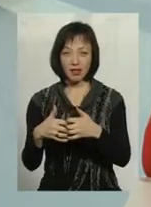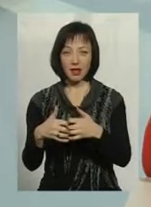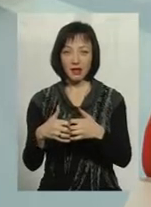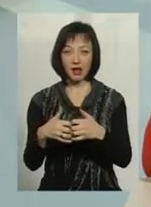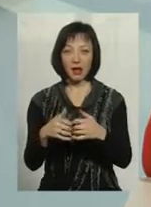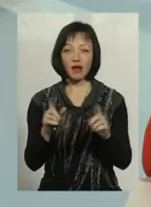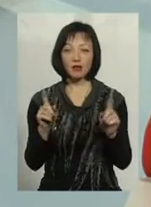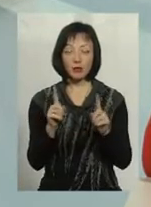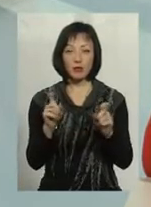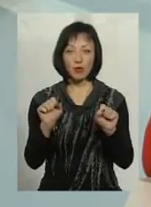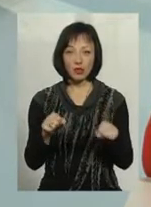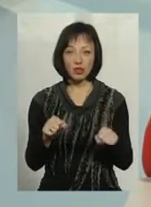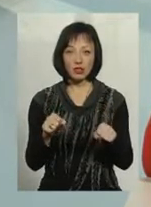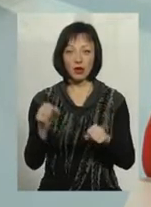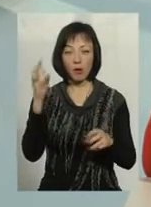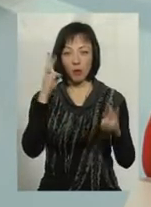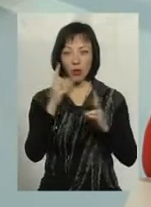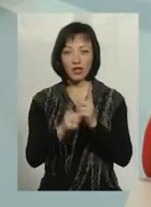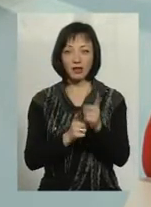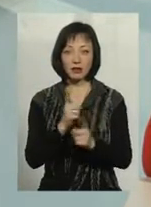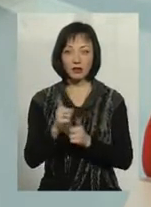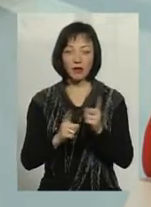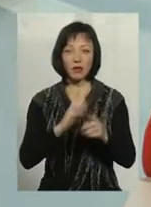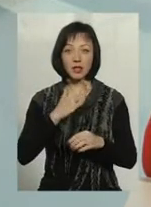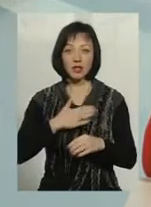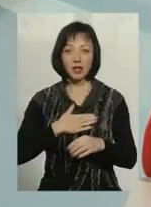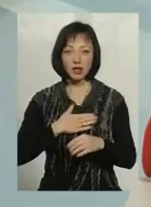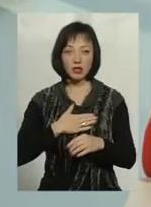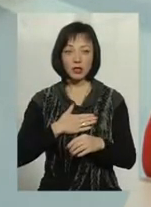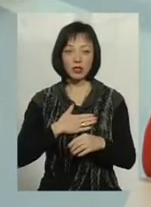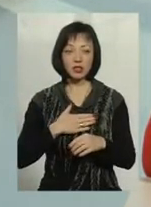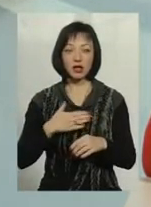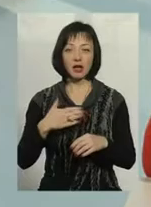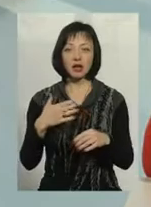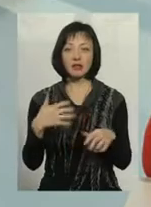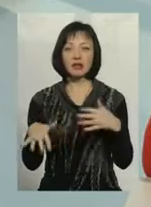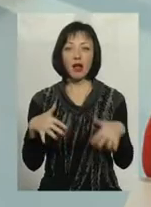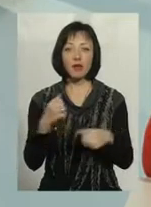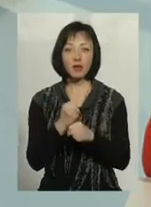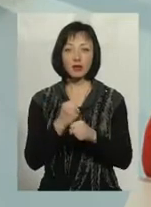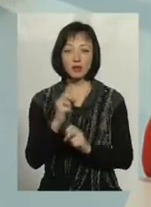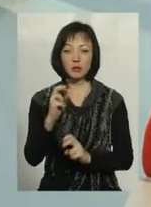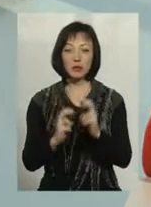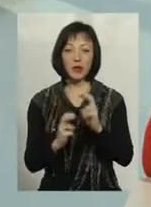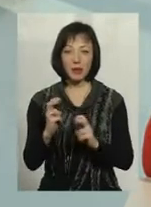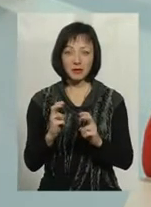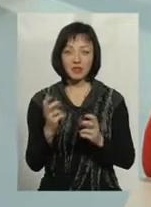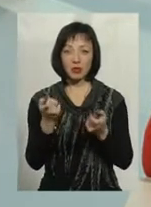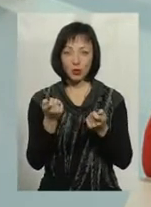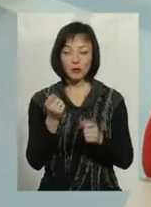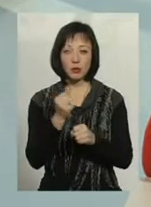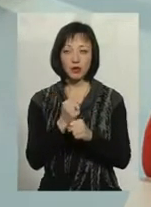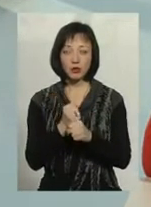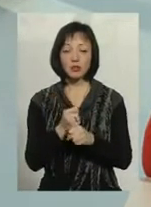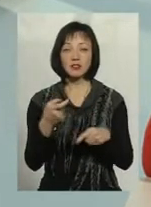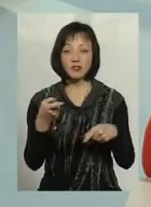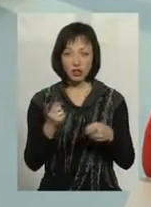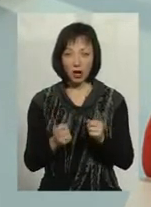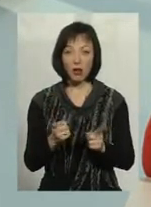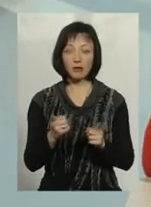купівельна можливість людей, які приїжджають, тим більше, і велика кількість народу просто перестала їздити. По суті, ринки зараз починають працювати в нас як для